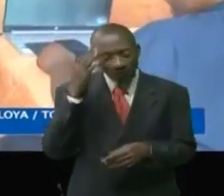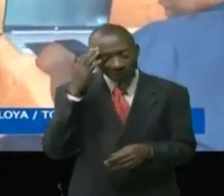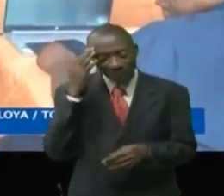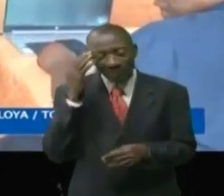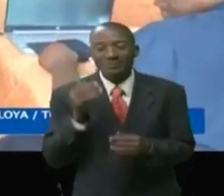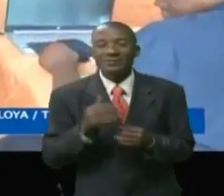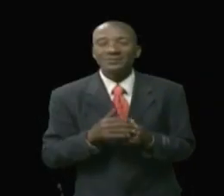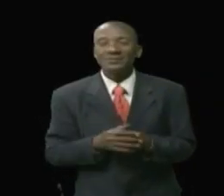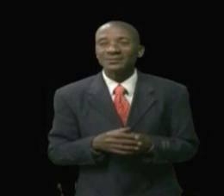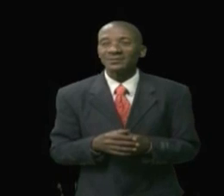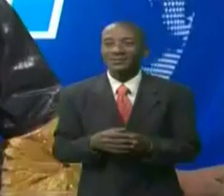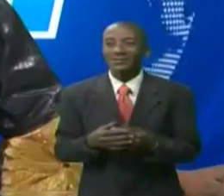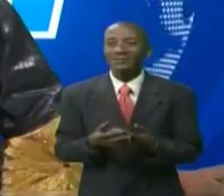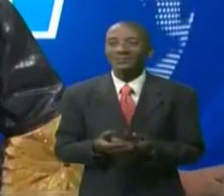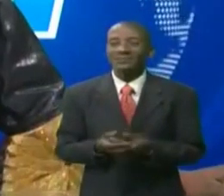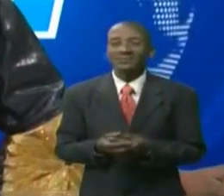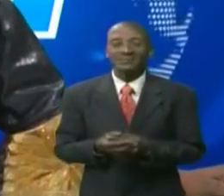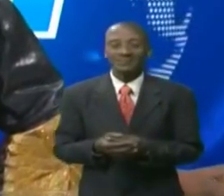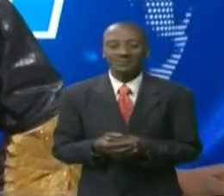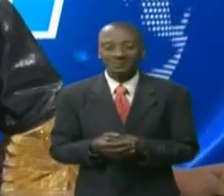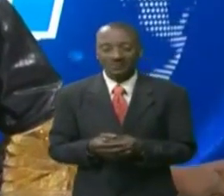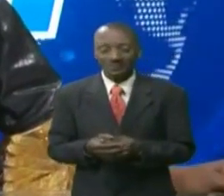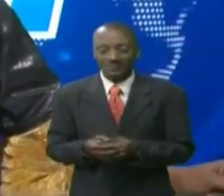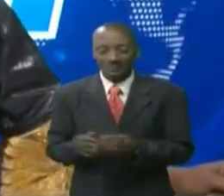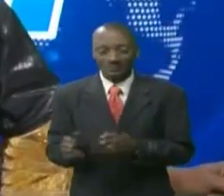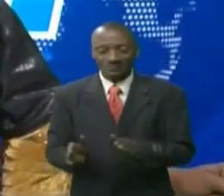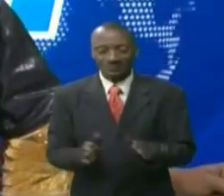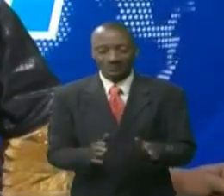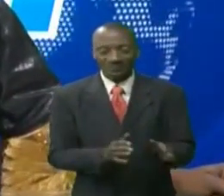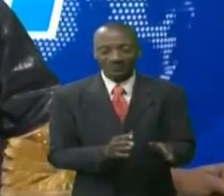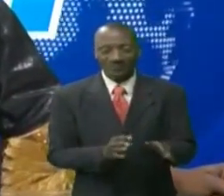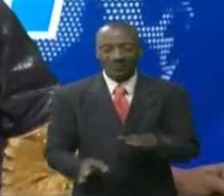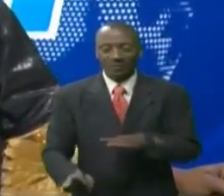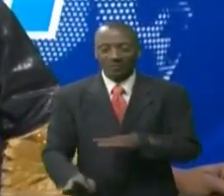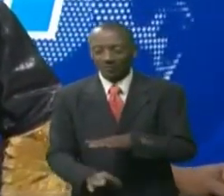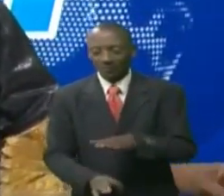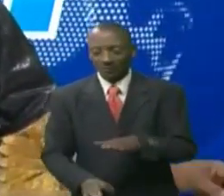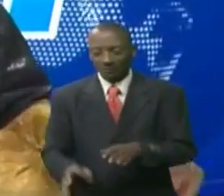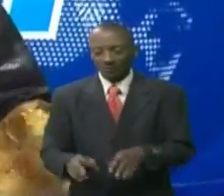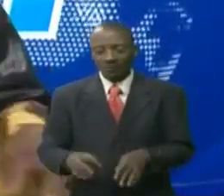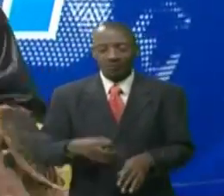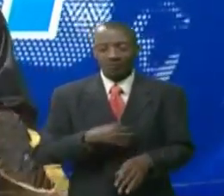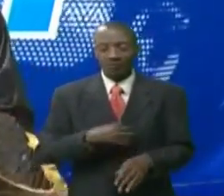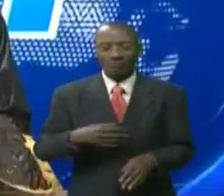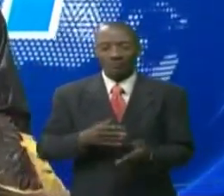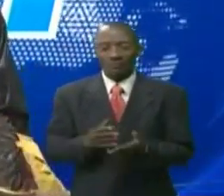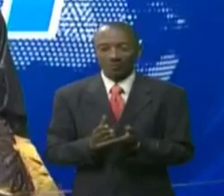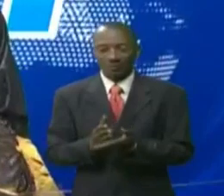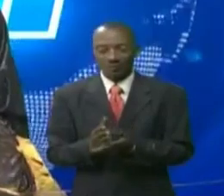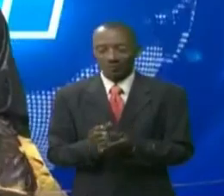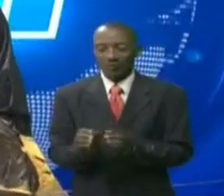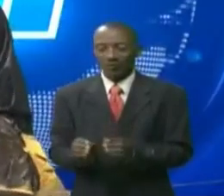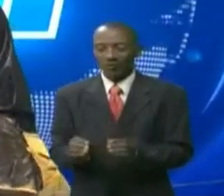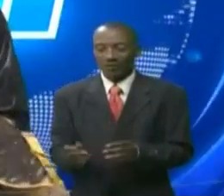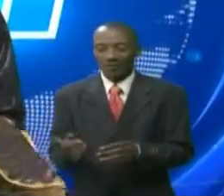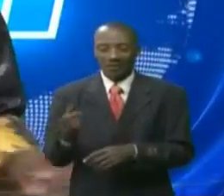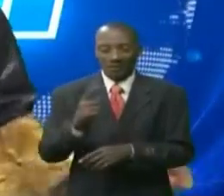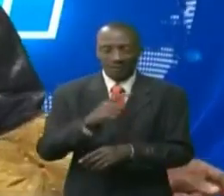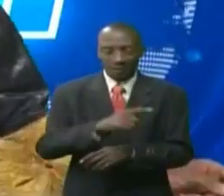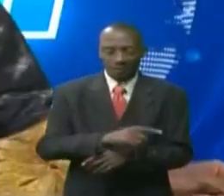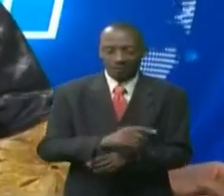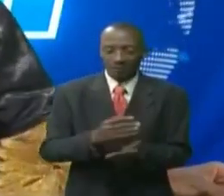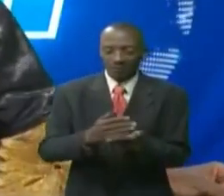social des Congolais la Fondation femme de droit a organisé une journée de partage d'expérience qui a